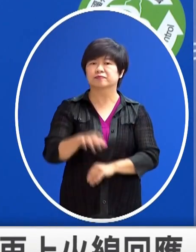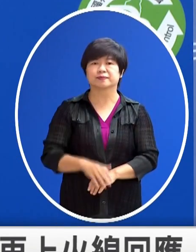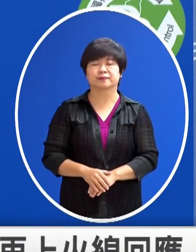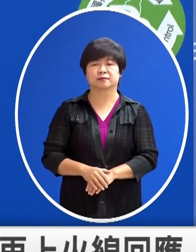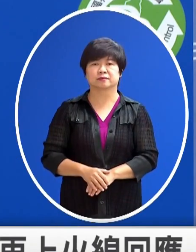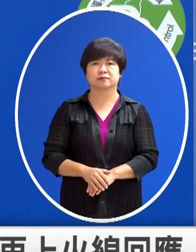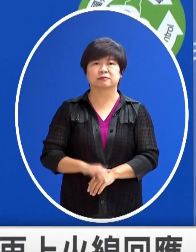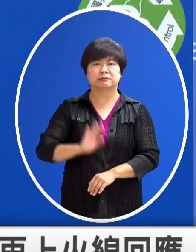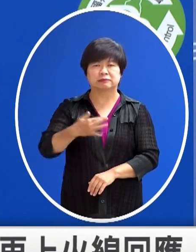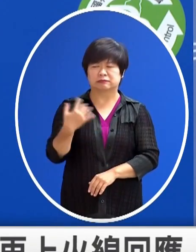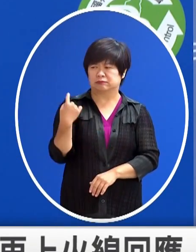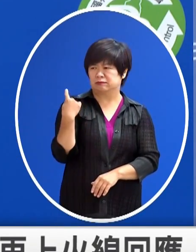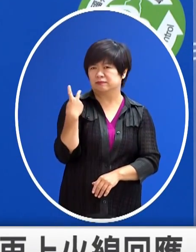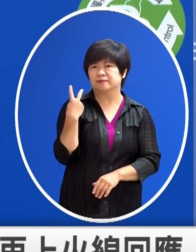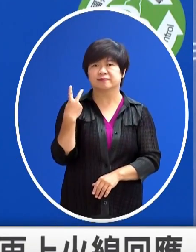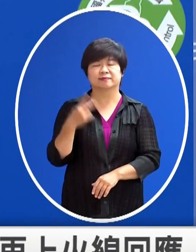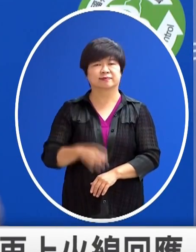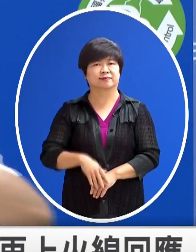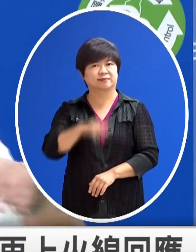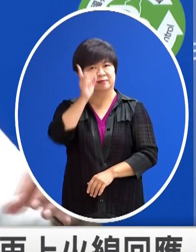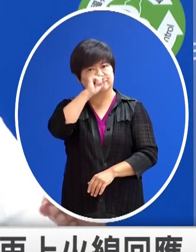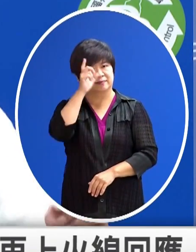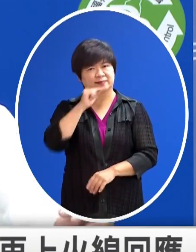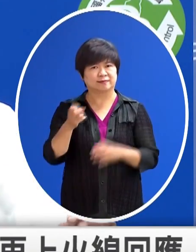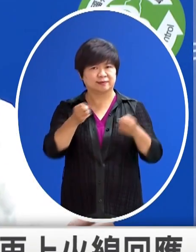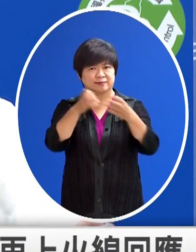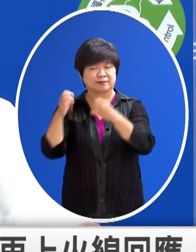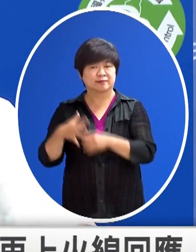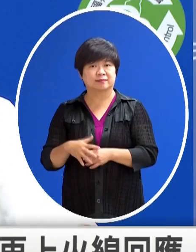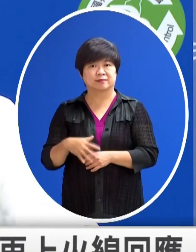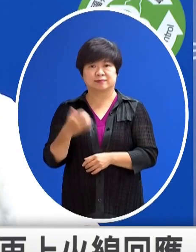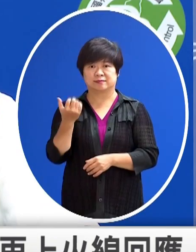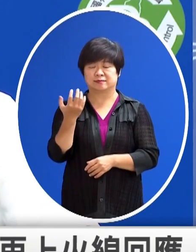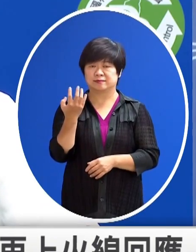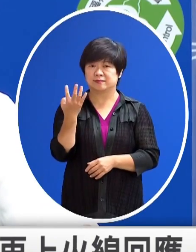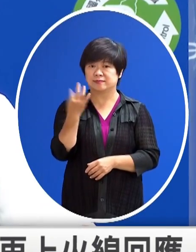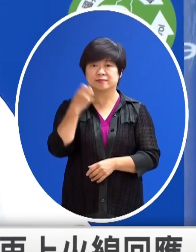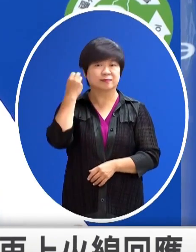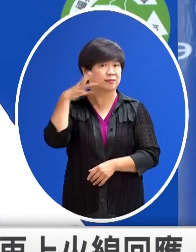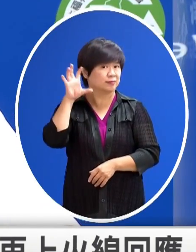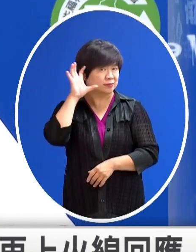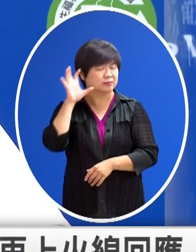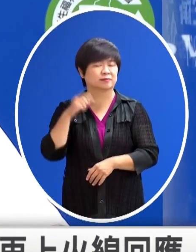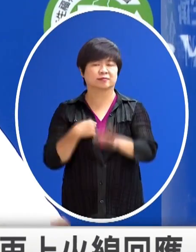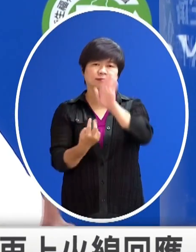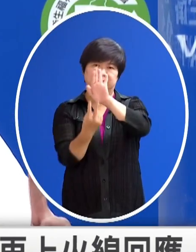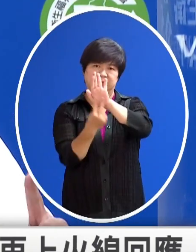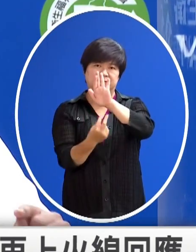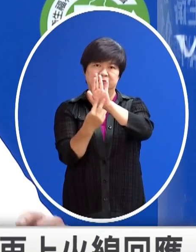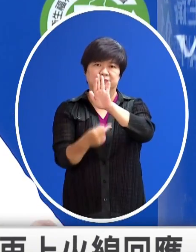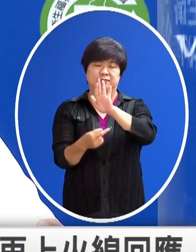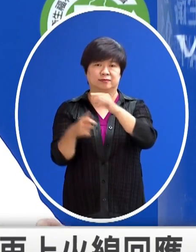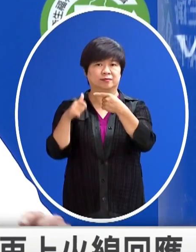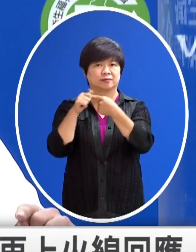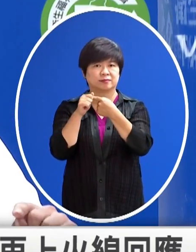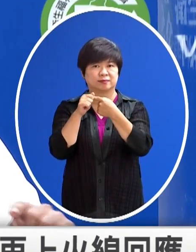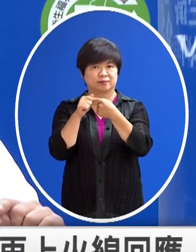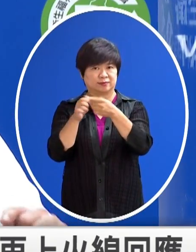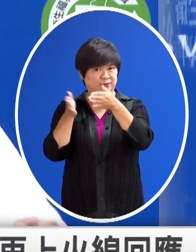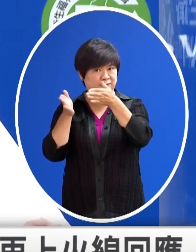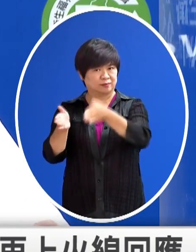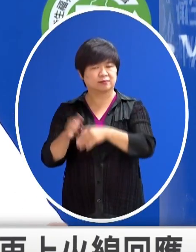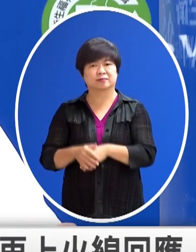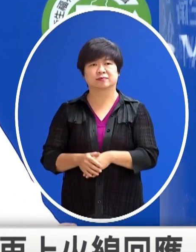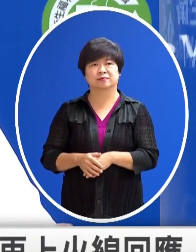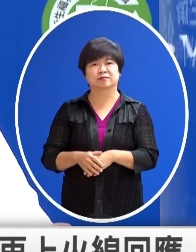天也一直大家都在讲，我有看到几则新闻，大概就是一个就是当然就是大家都讲，就是说